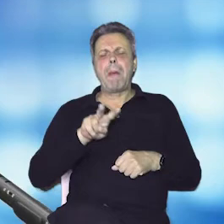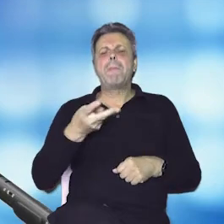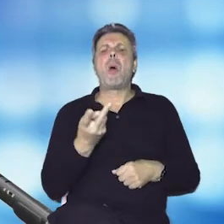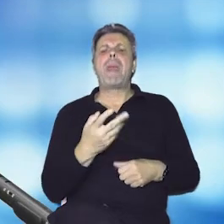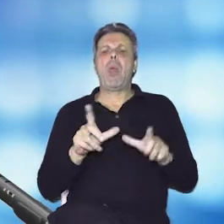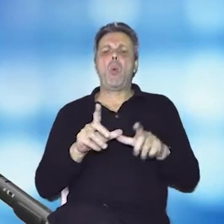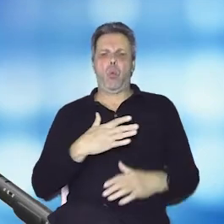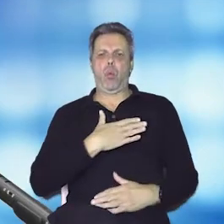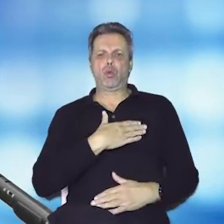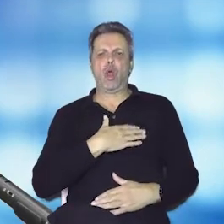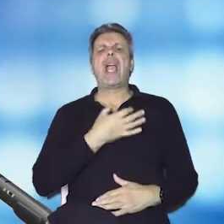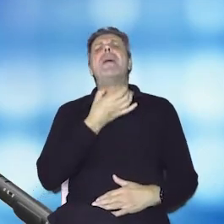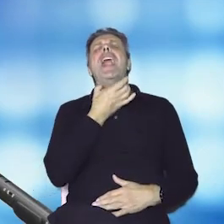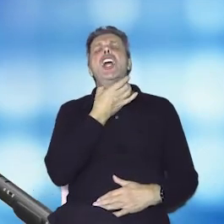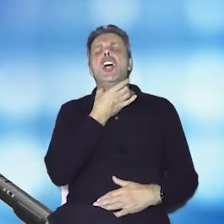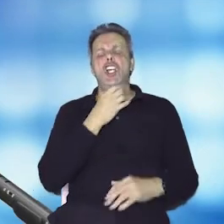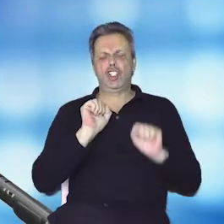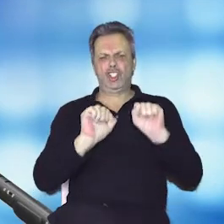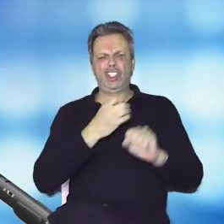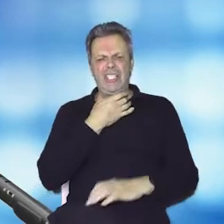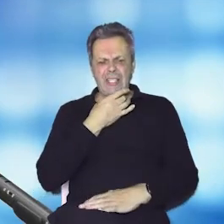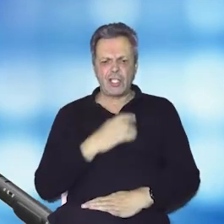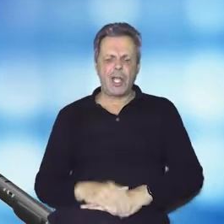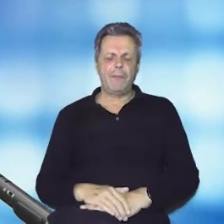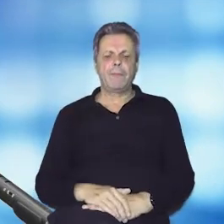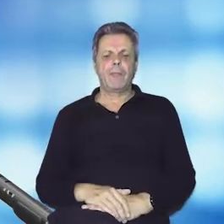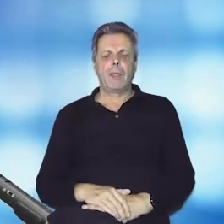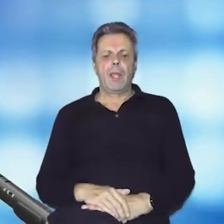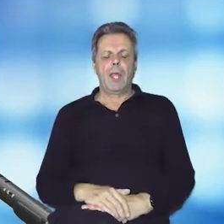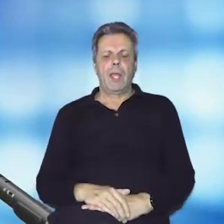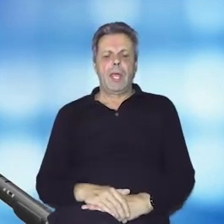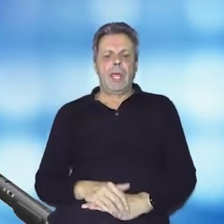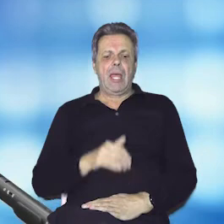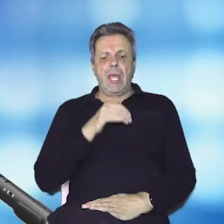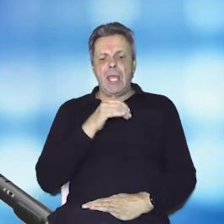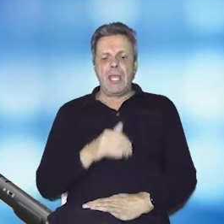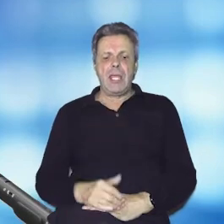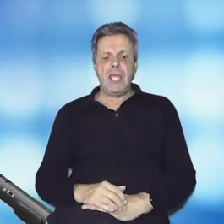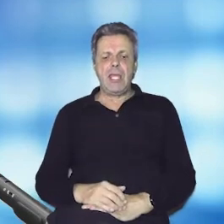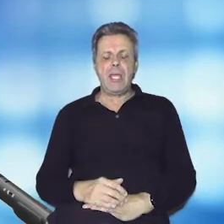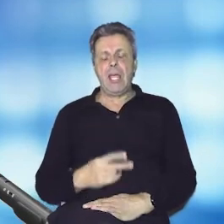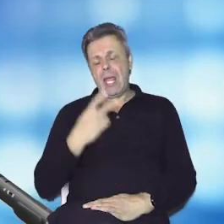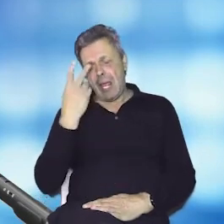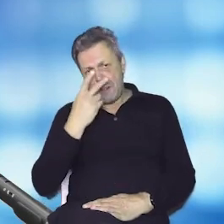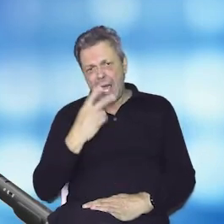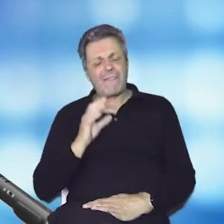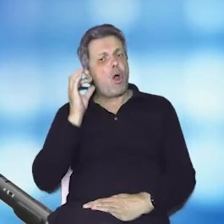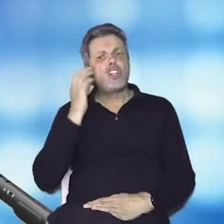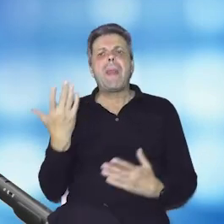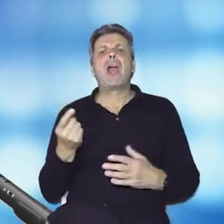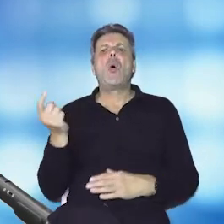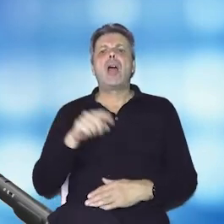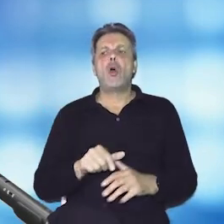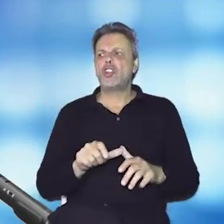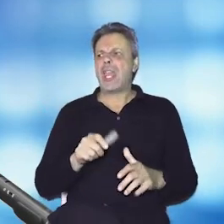dojkama, štitnjače, tako, najviše se dojkom bavim. I sad, naravno da žena koja dođe